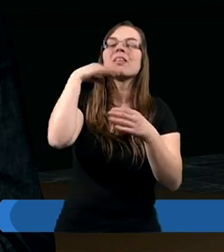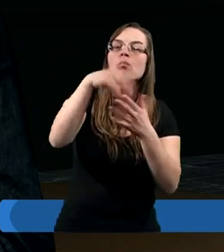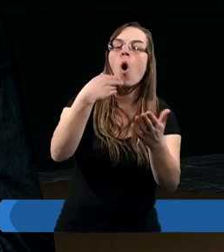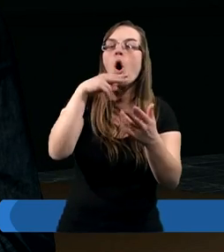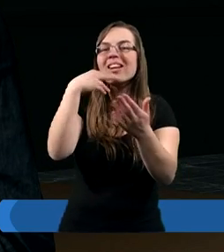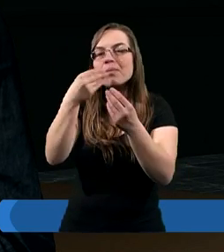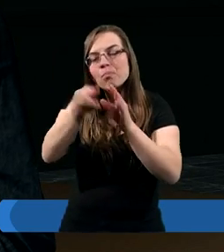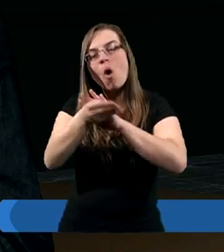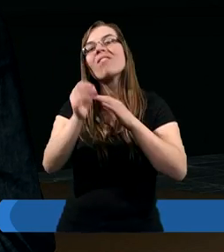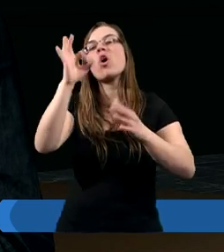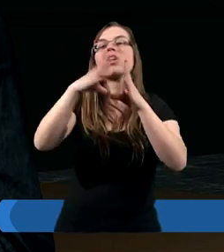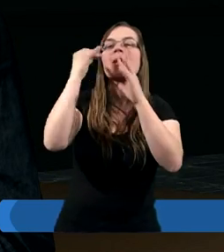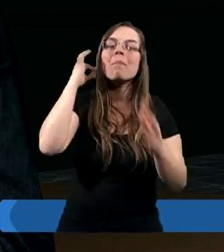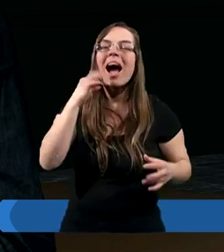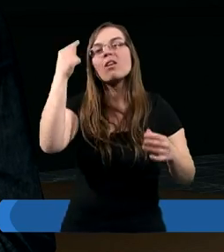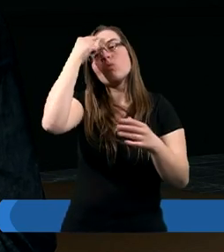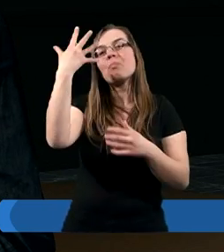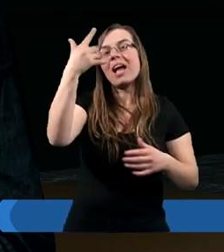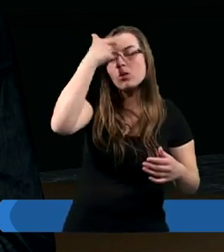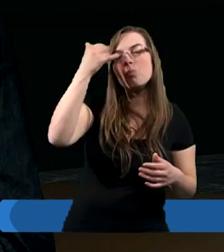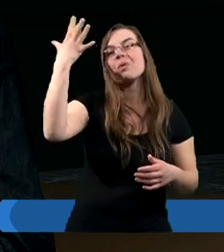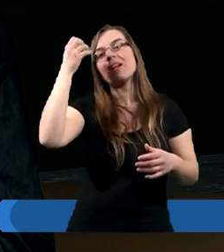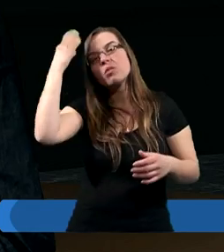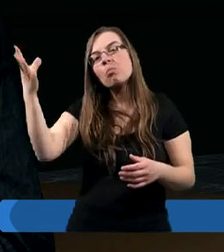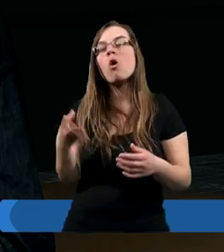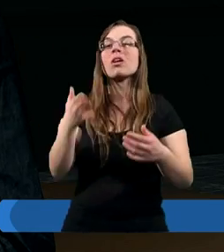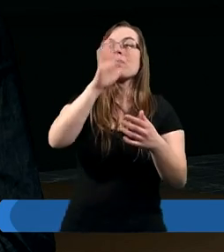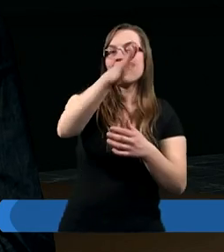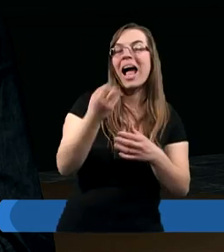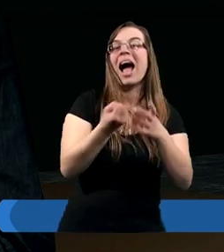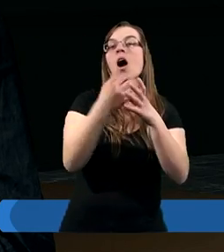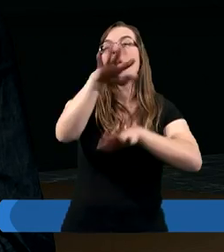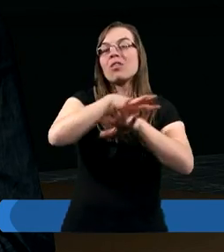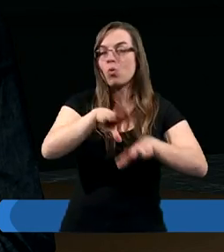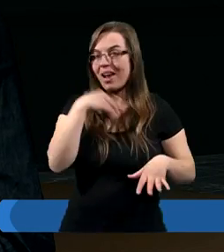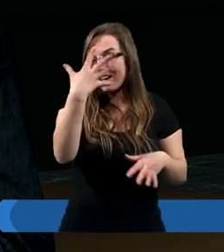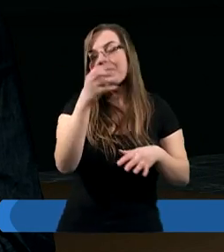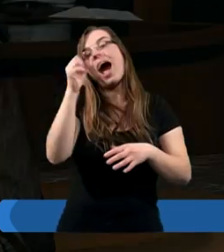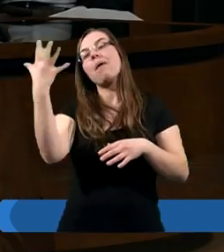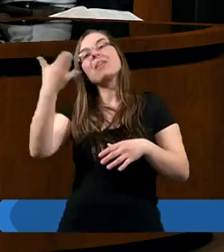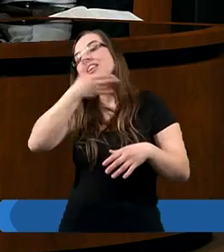pannach, 5 z nich było mądrych, a 5 było głupich. I te mądre różniły się właśnie tym, że miały tego Ducha Świętego.